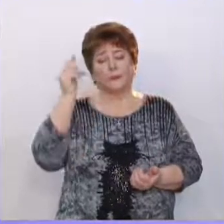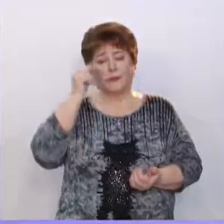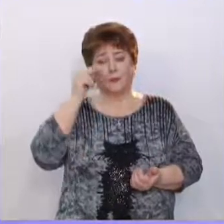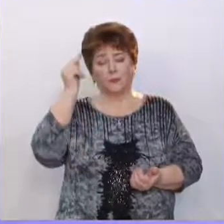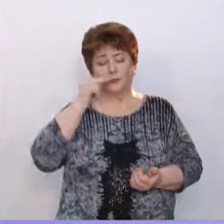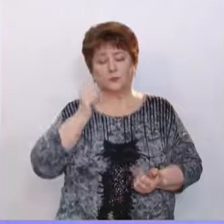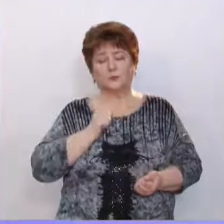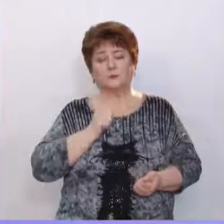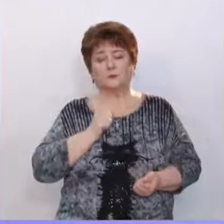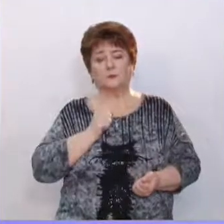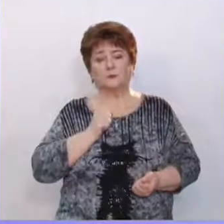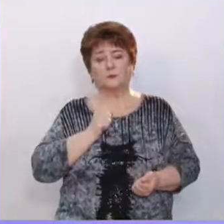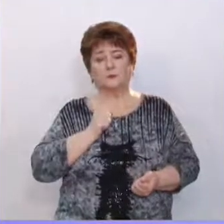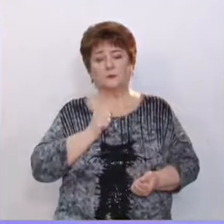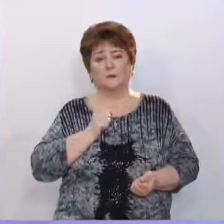научились,